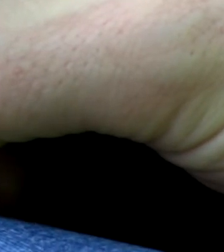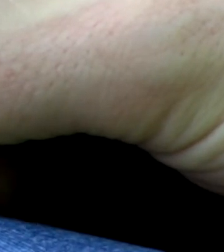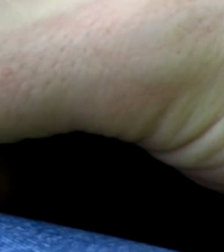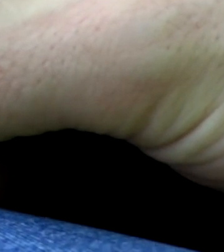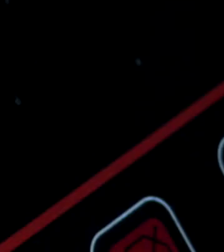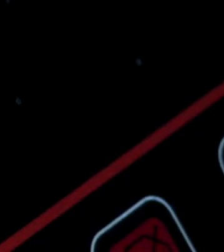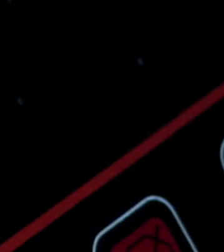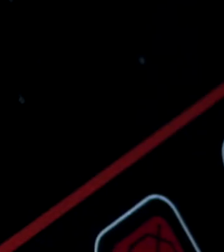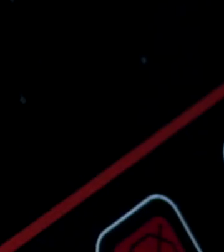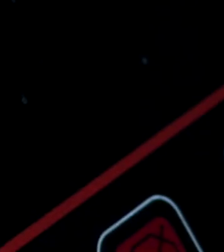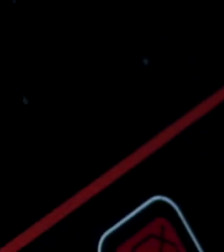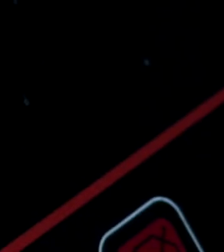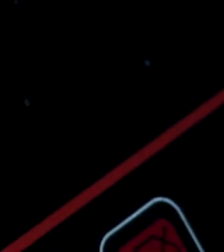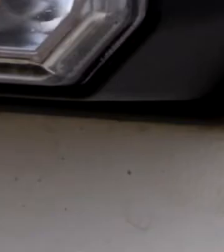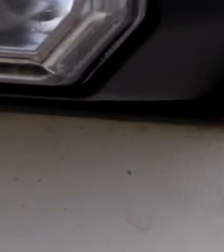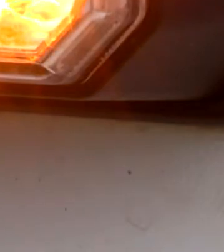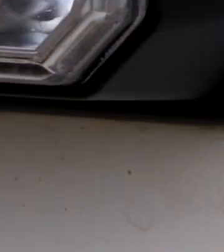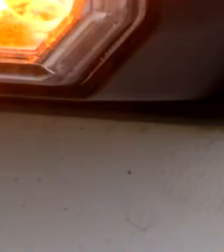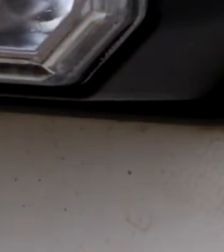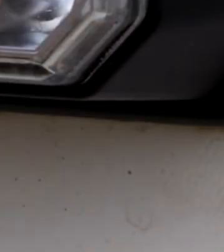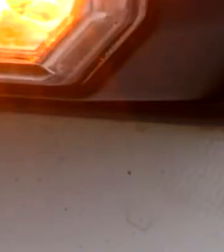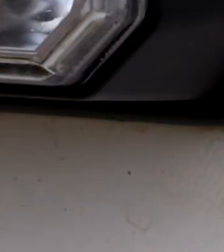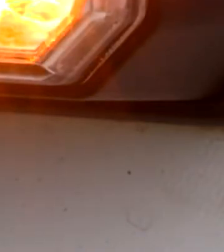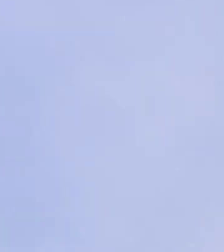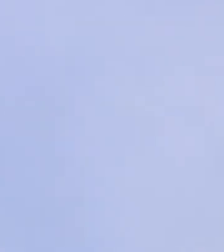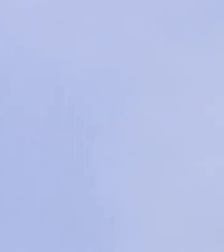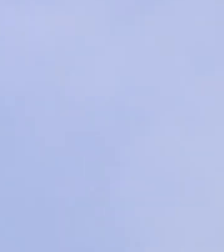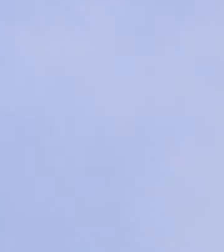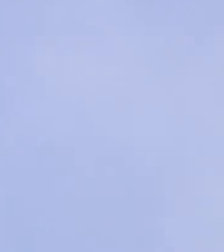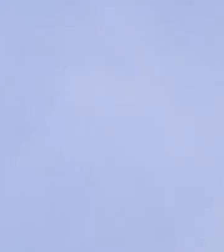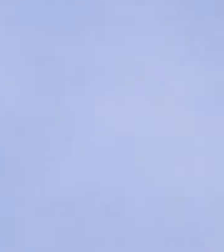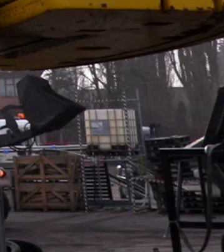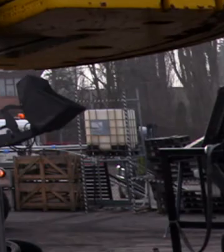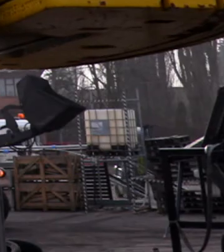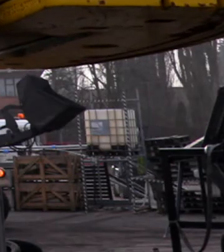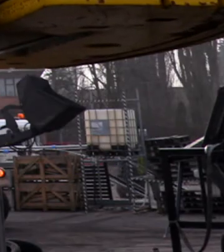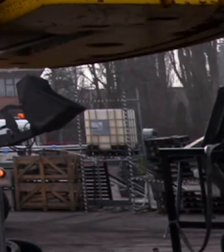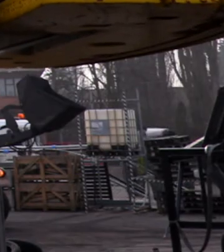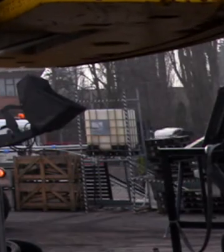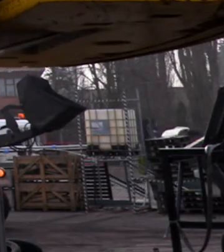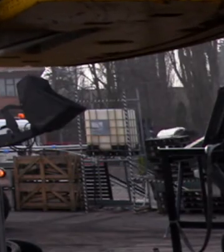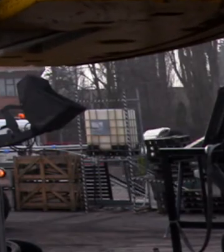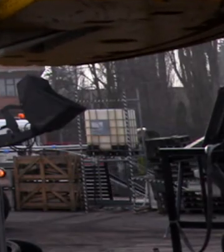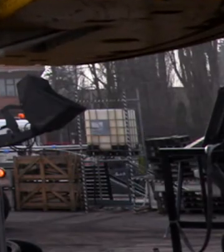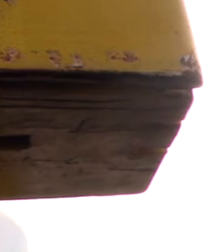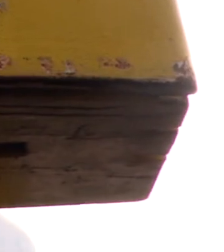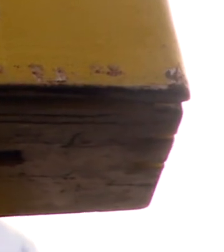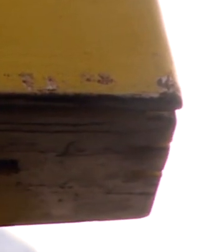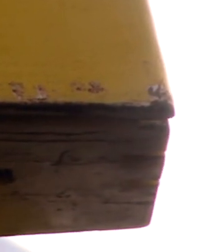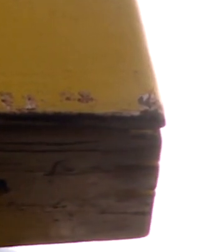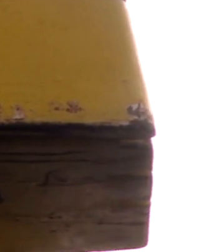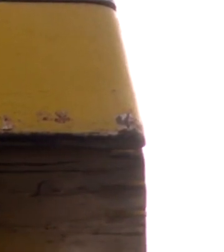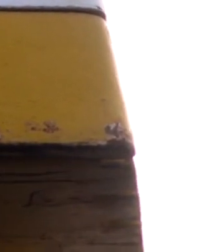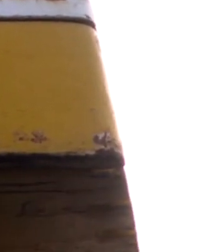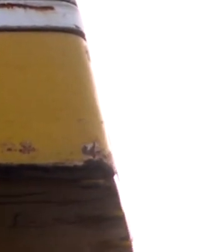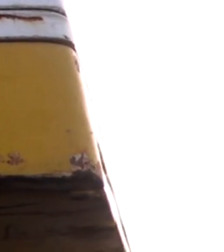Siemirackiego 18. We współpracy z Agencją Rozwoju Regionu Kutnowskiego realizujemy bony szkoleniowe. Możecie Państwo skorzystać z dofinansowania do